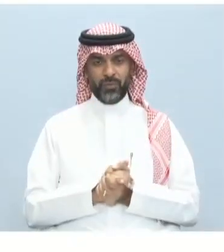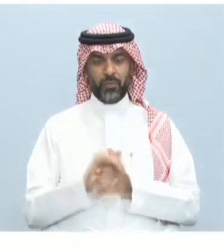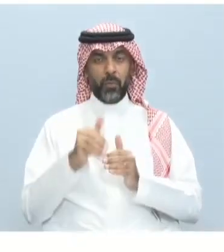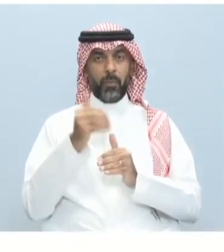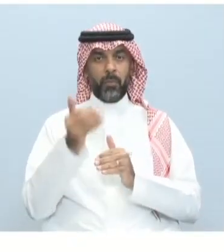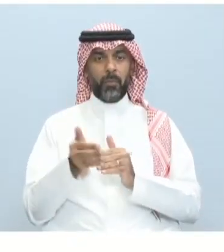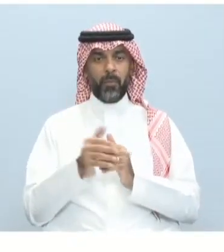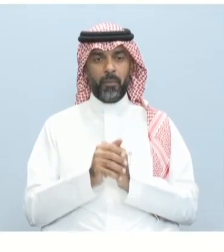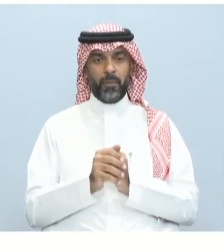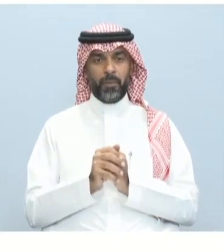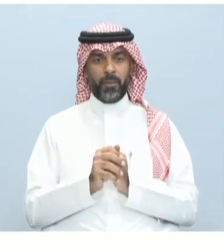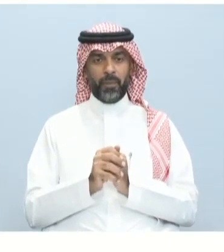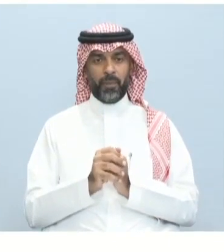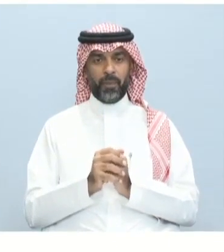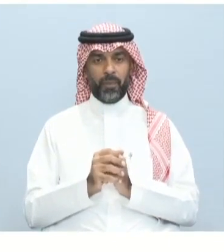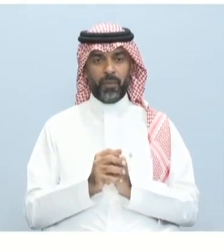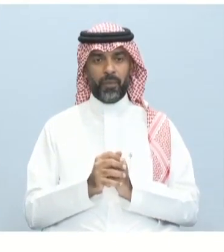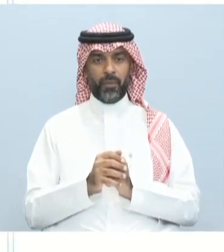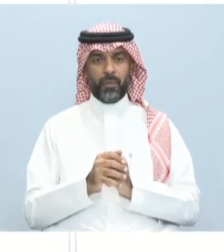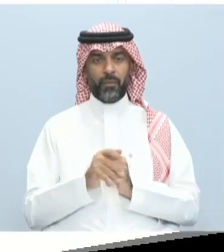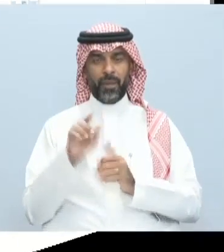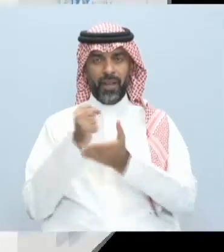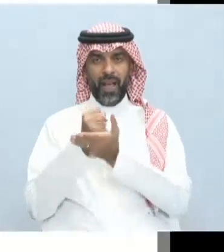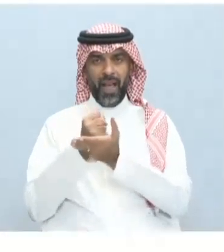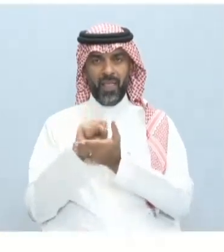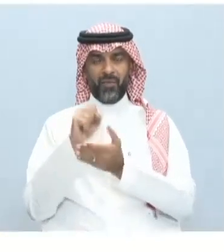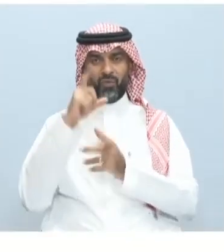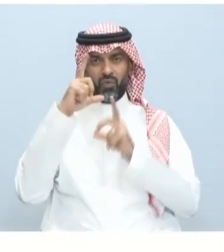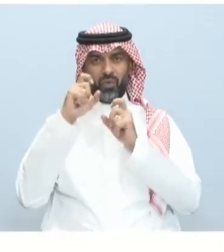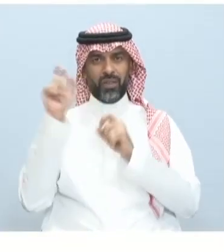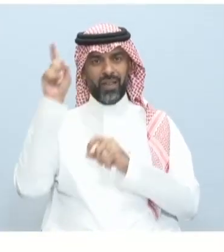سنقوم بحذف صورة القط.